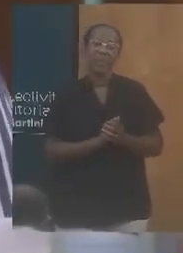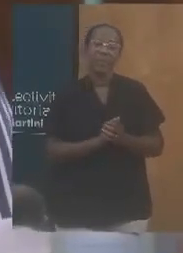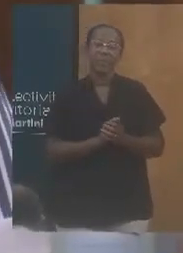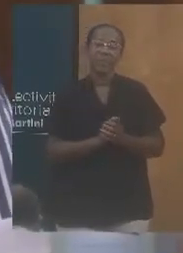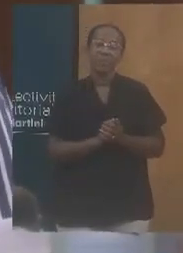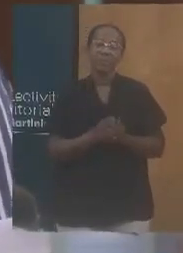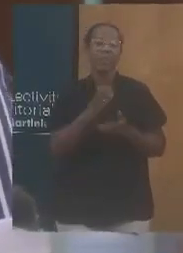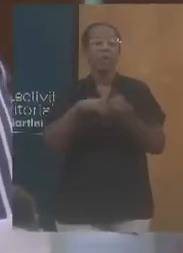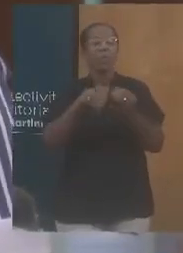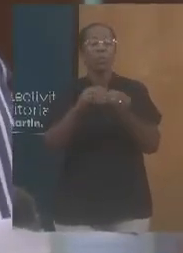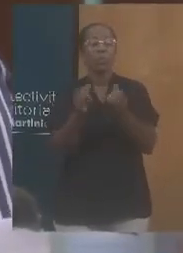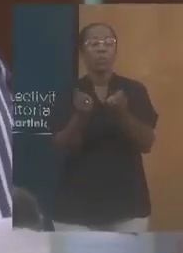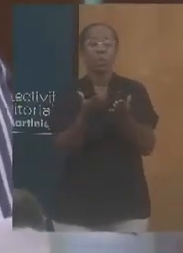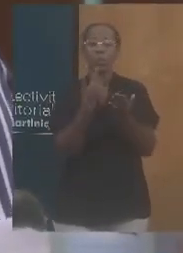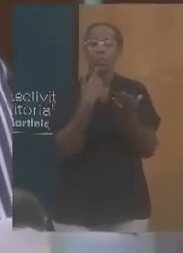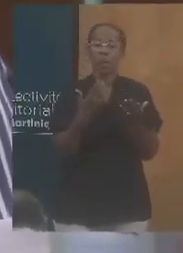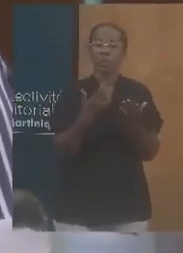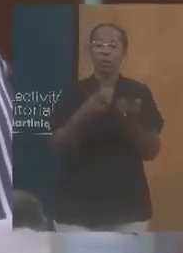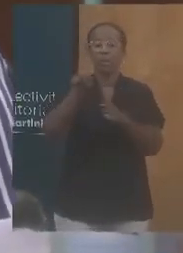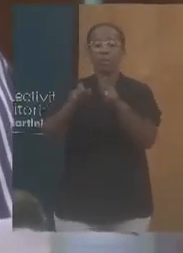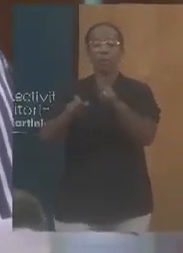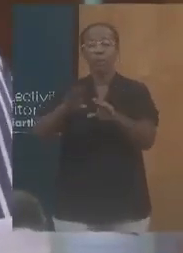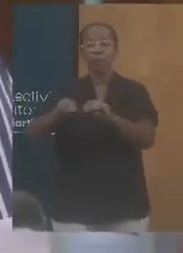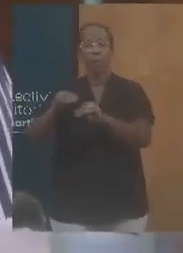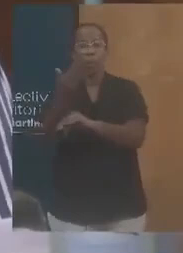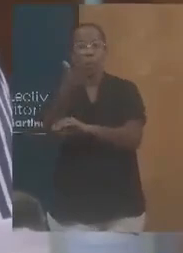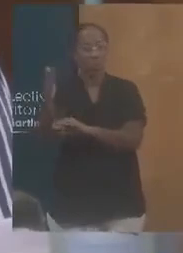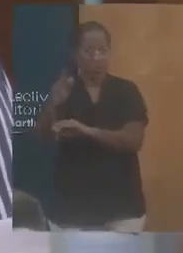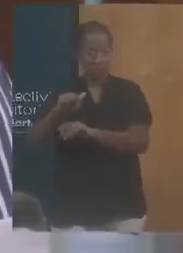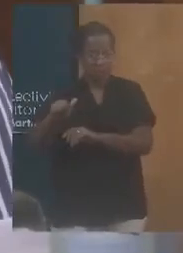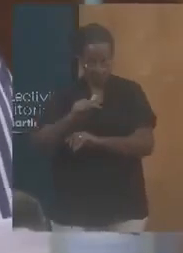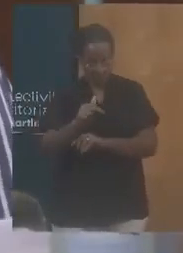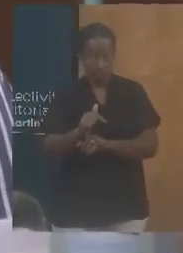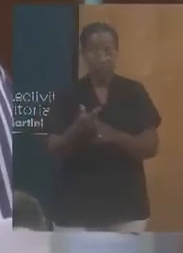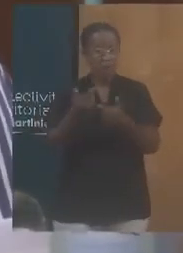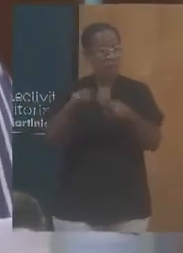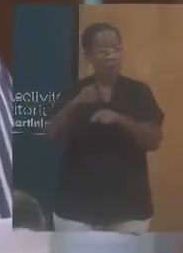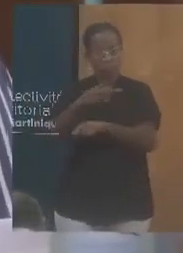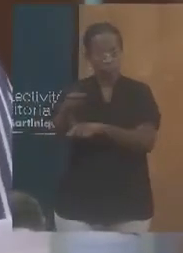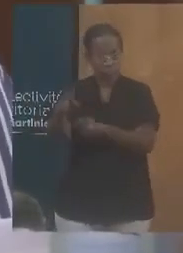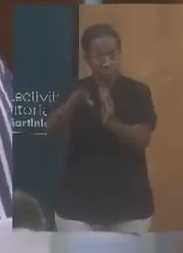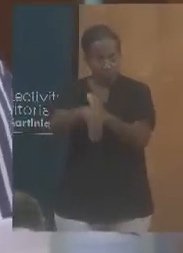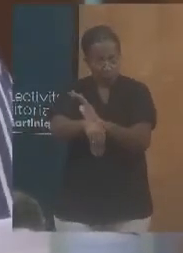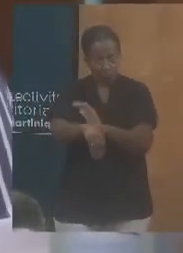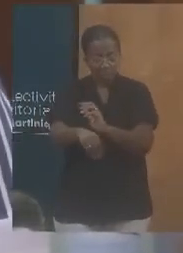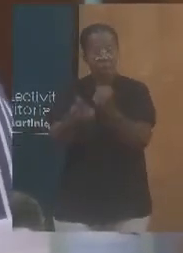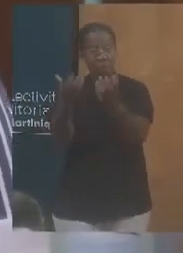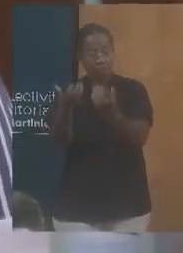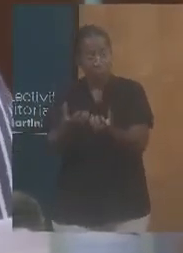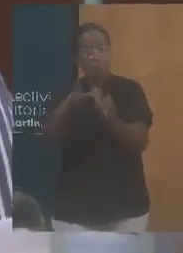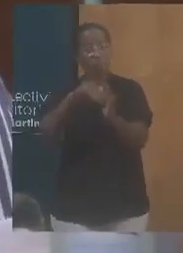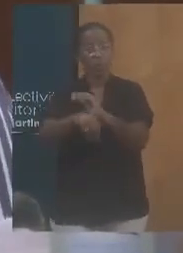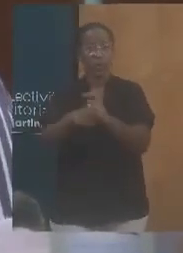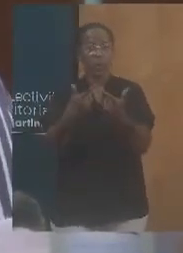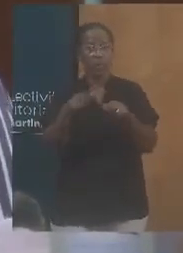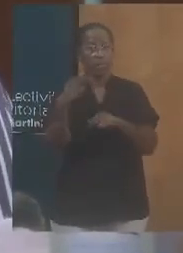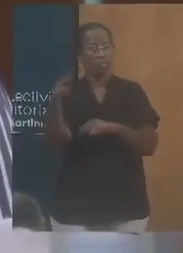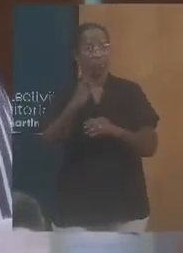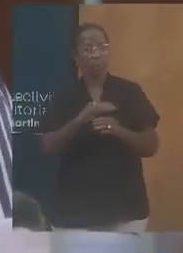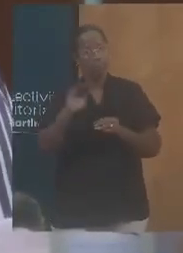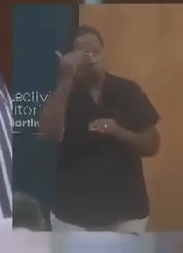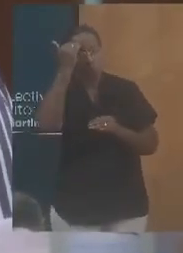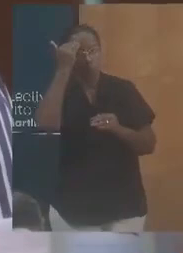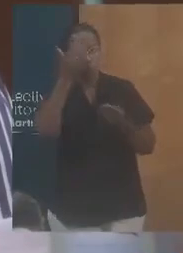peuples colonisés qui sont dans la même situation que nous, qui ont leur propre langue et qui aussi souhaiteraient que leur langue soit